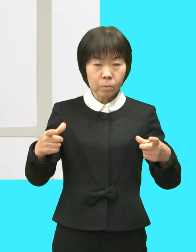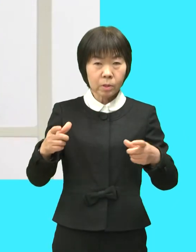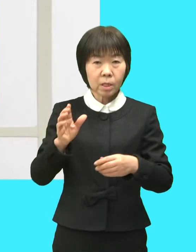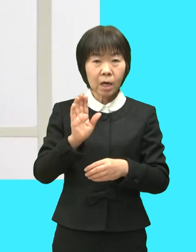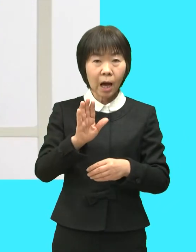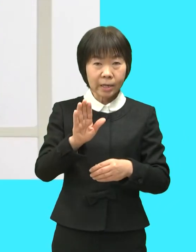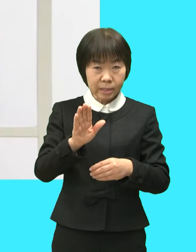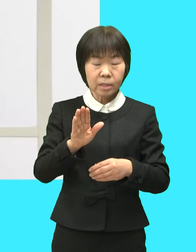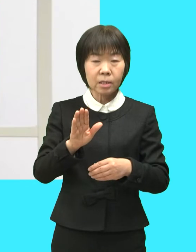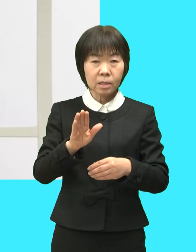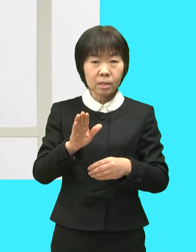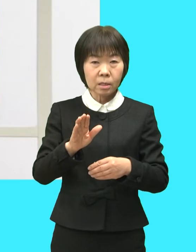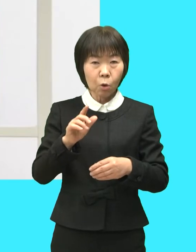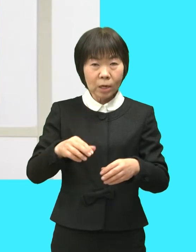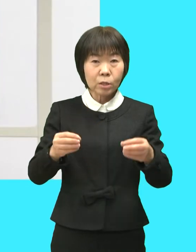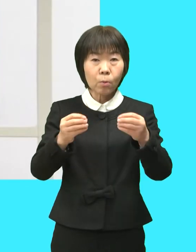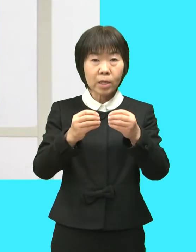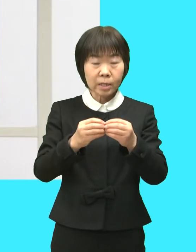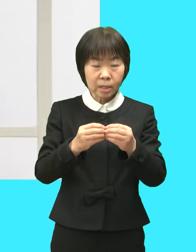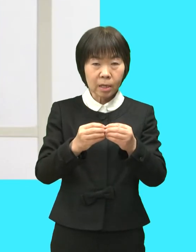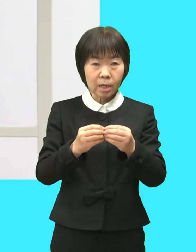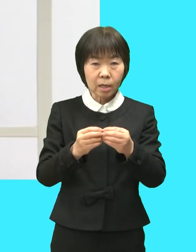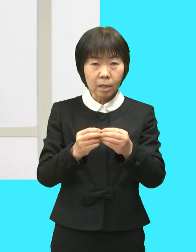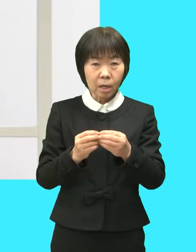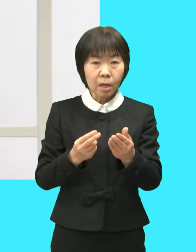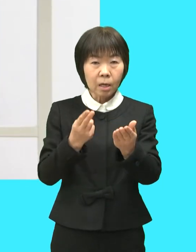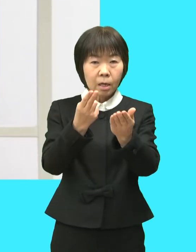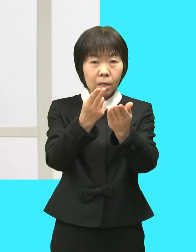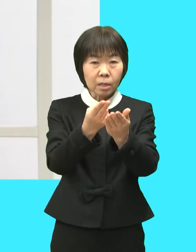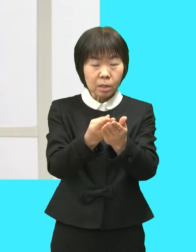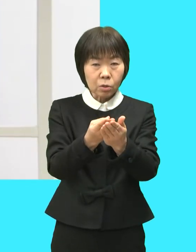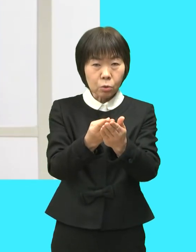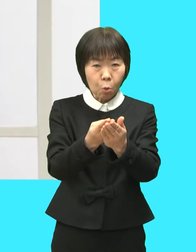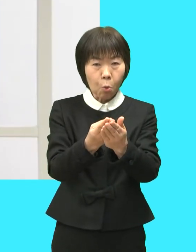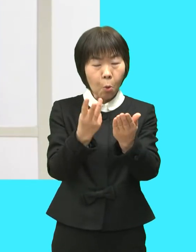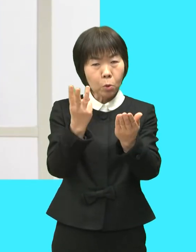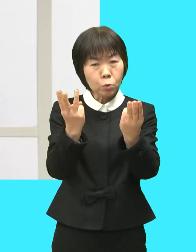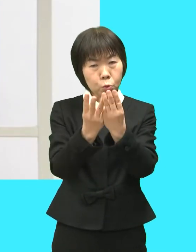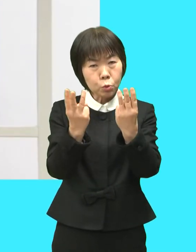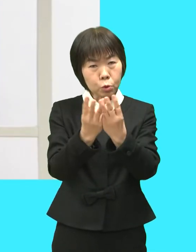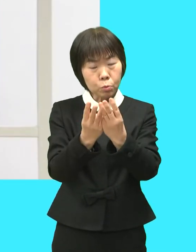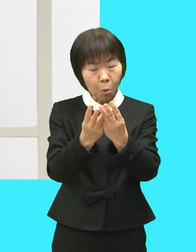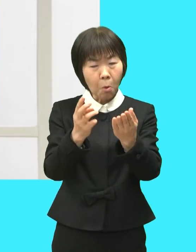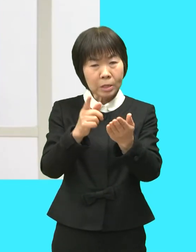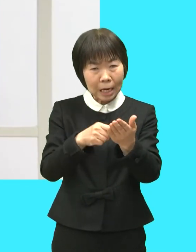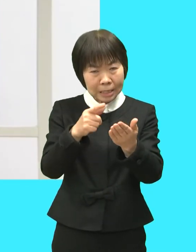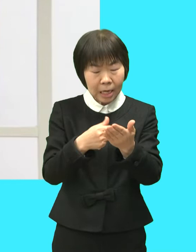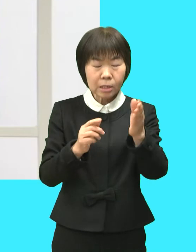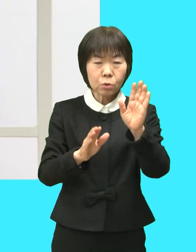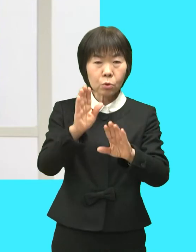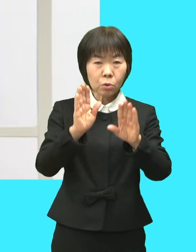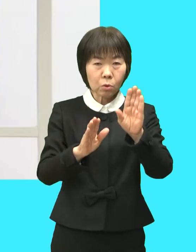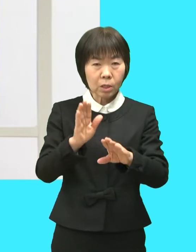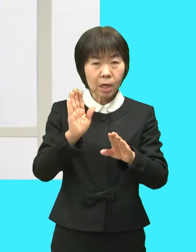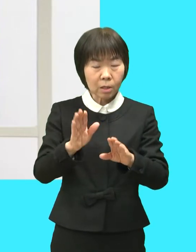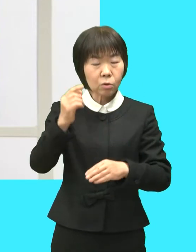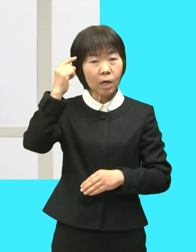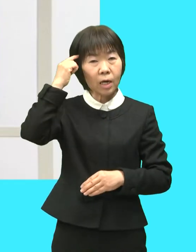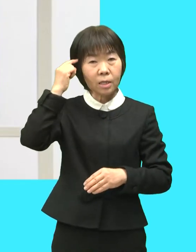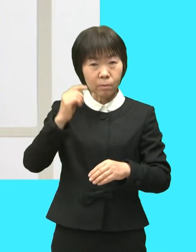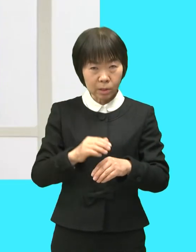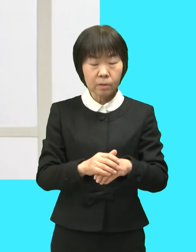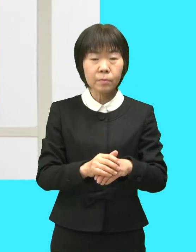られており、これに伴って医療提供体制が極めて深刻な状況にあると考えています